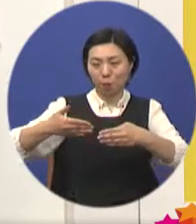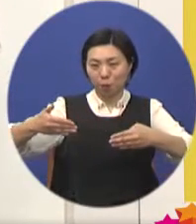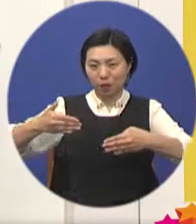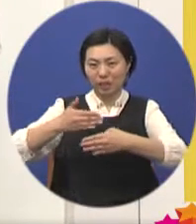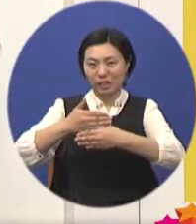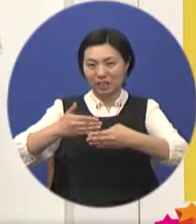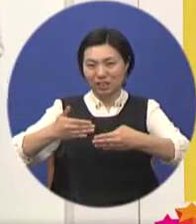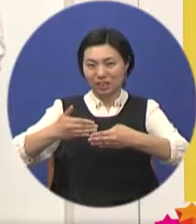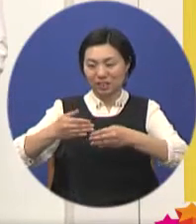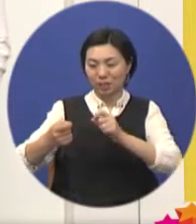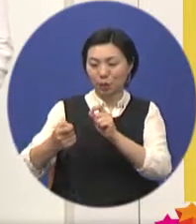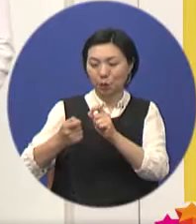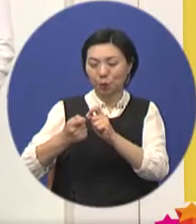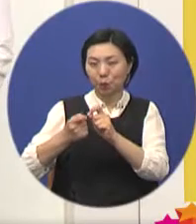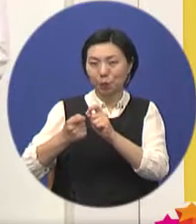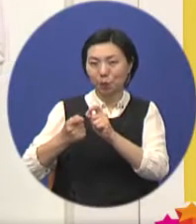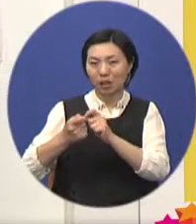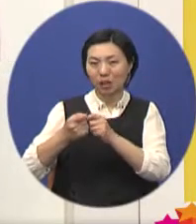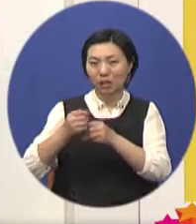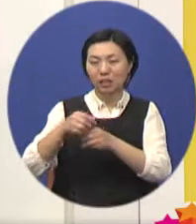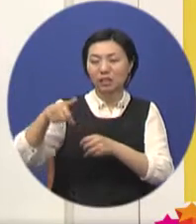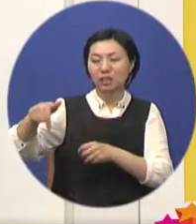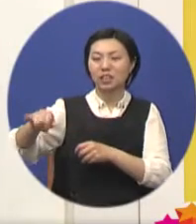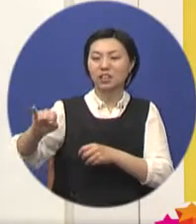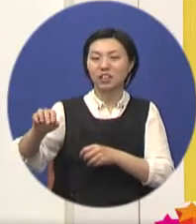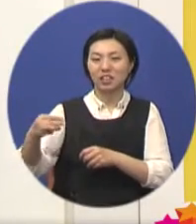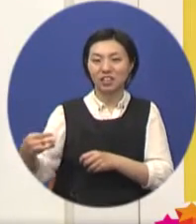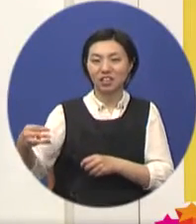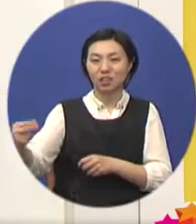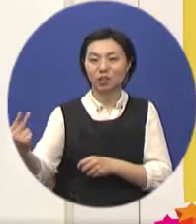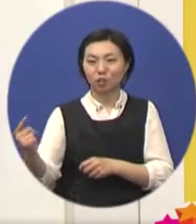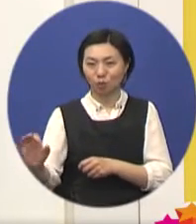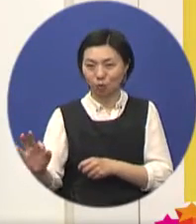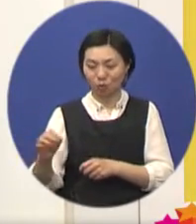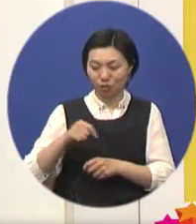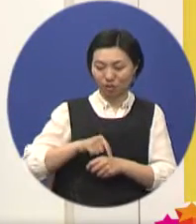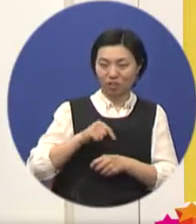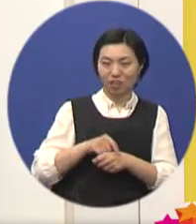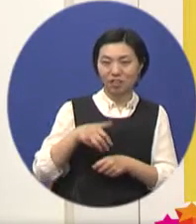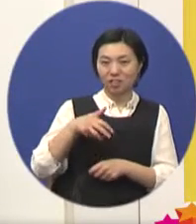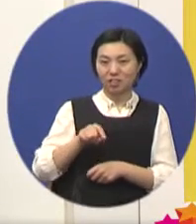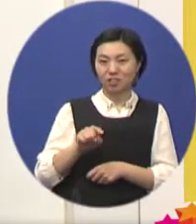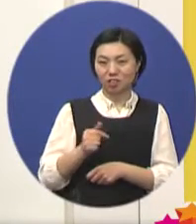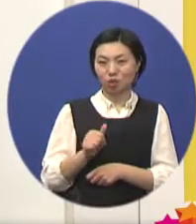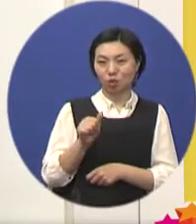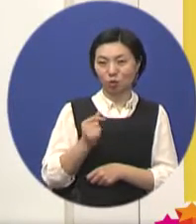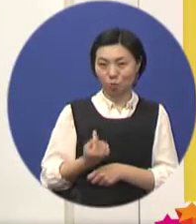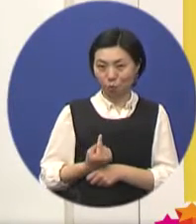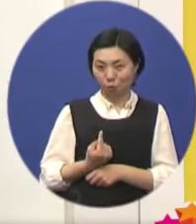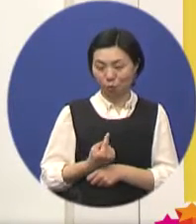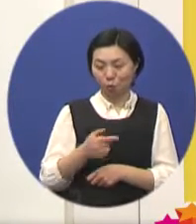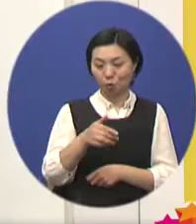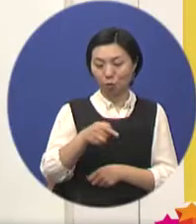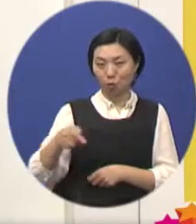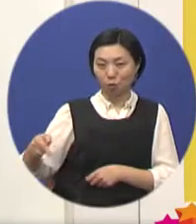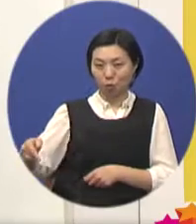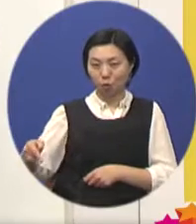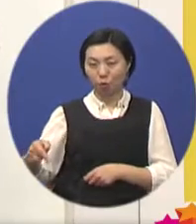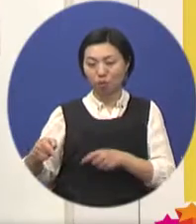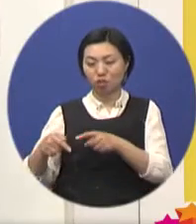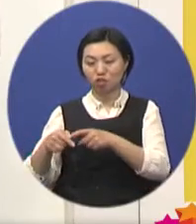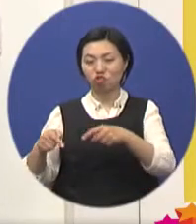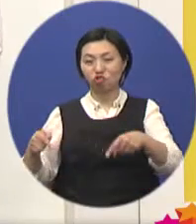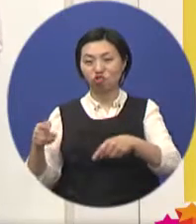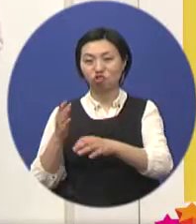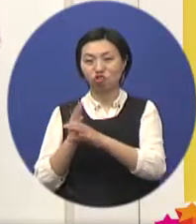길동. 예예. 그 아. 길동이고 저는 천호동이고 네. 바로 여 저게 보험병원이 가까워요. 아이고 보험병원이 우리 어머니 아니라